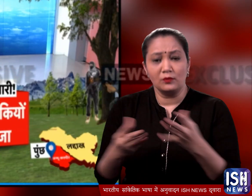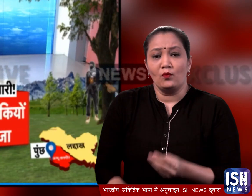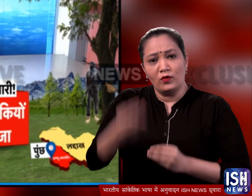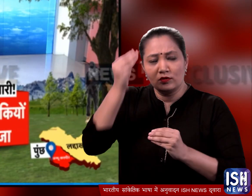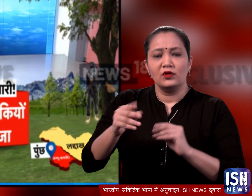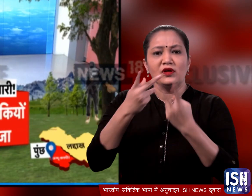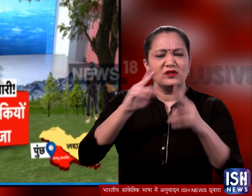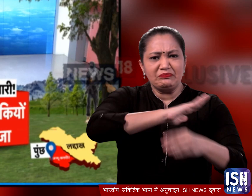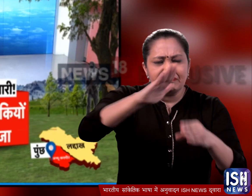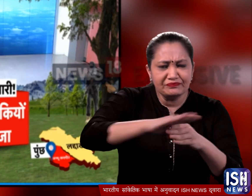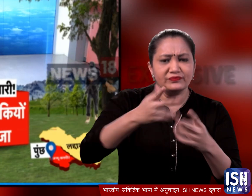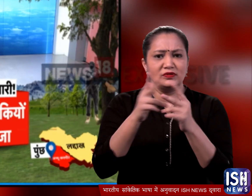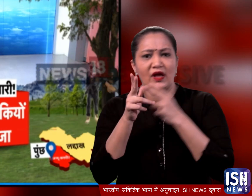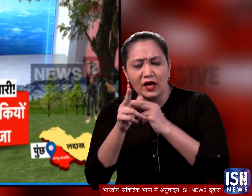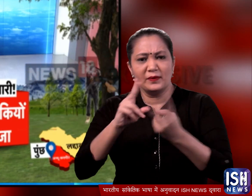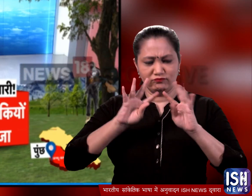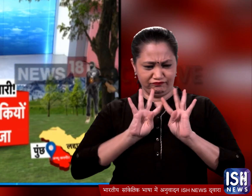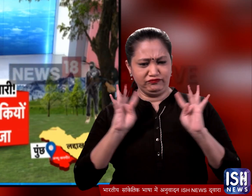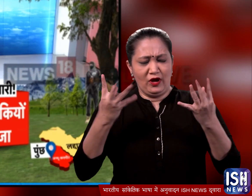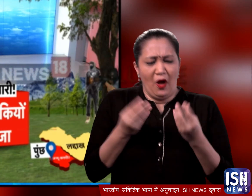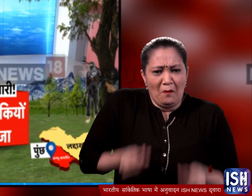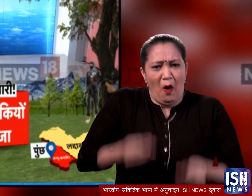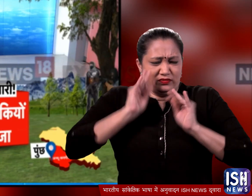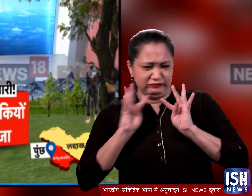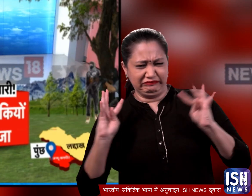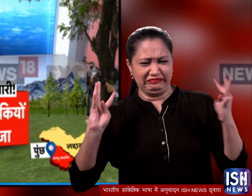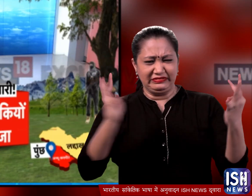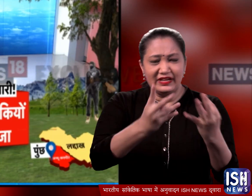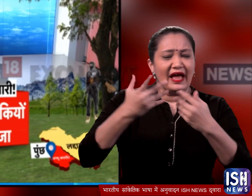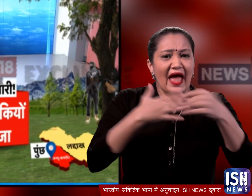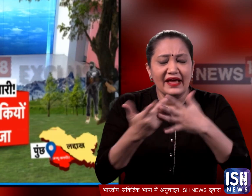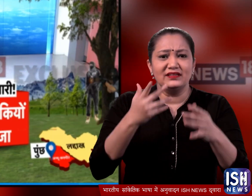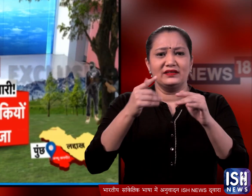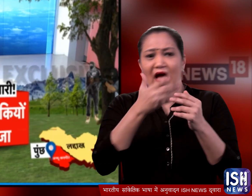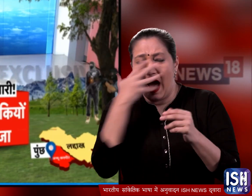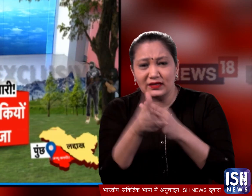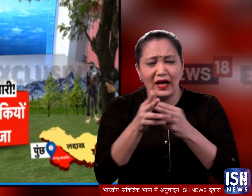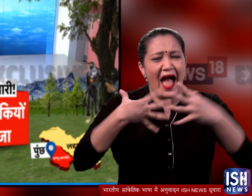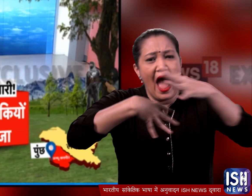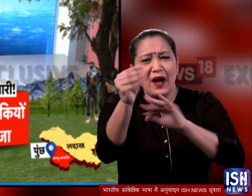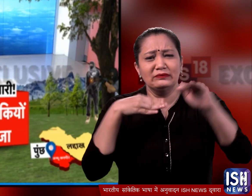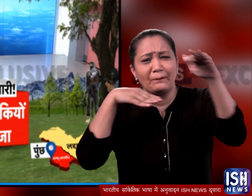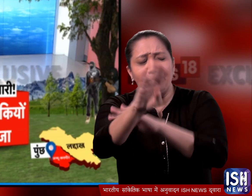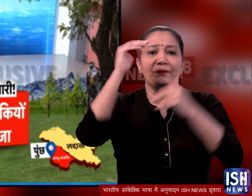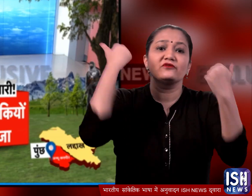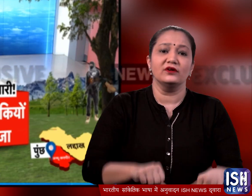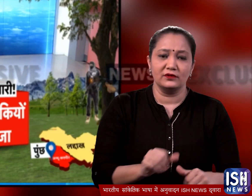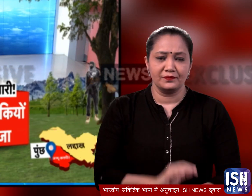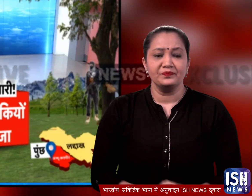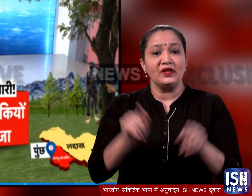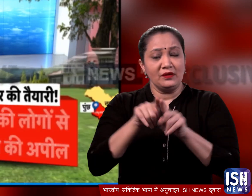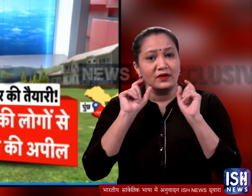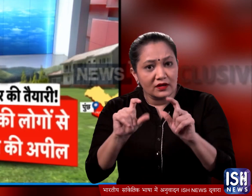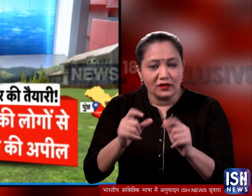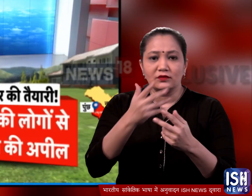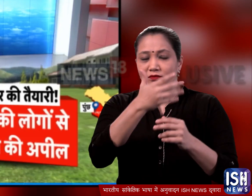आतंकियों के जल्द खात्मे के लिए जवानों ने उनकी घेराबंदी और कड़ी कर दी ताकि आतंकियों को बच निकलने का कोई मौका ना मिल पाए। एहतियात